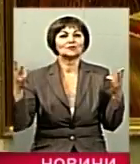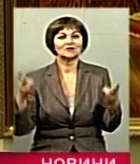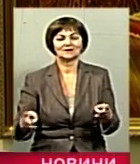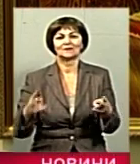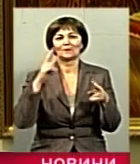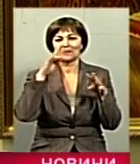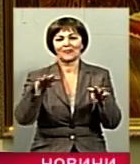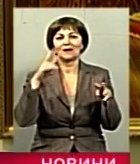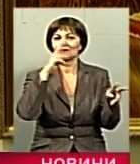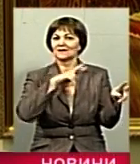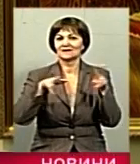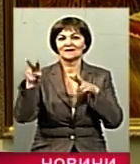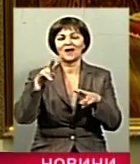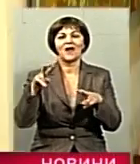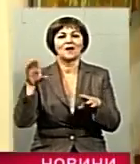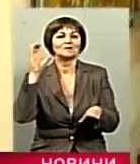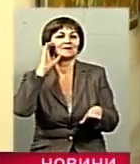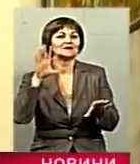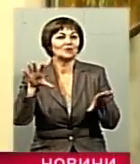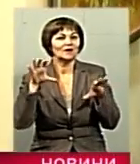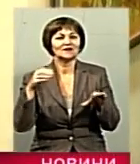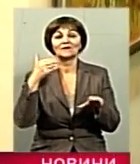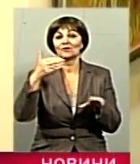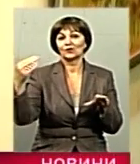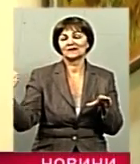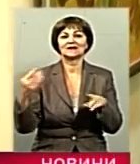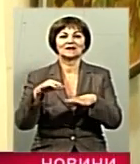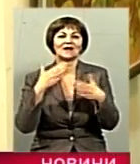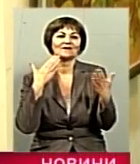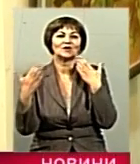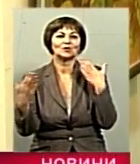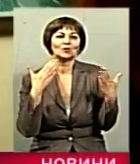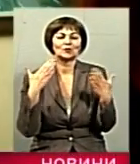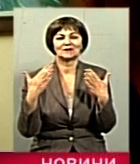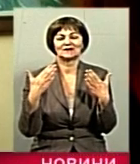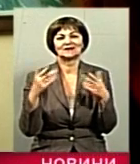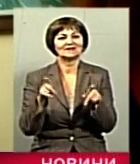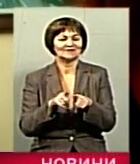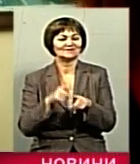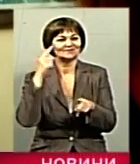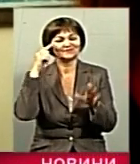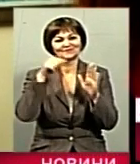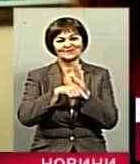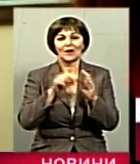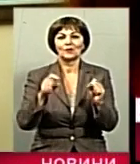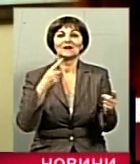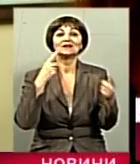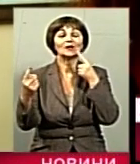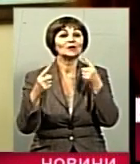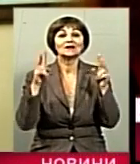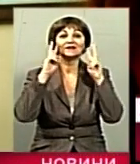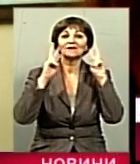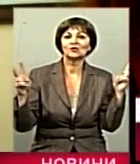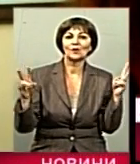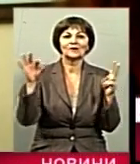глядача вміння споглядати, прислухатися. Вони ніби ведуть діалог із глядачем. Діалог, можливо, про невідоме,